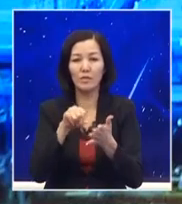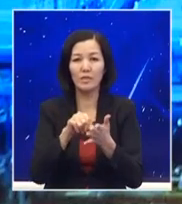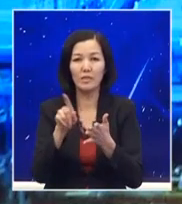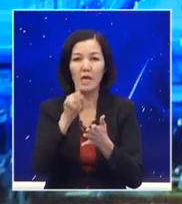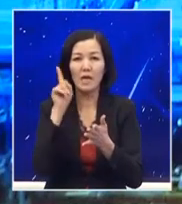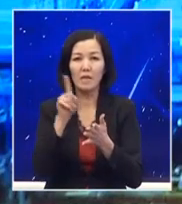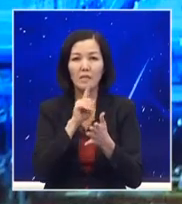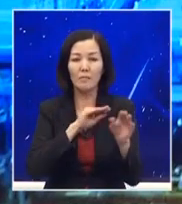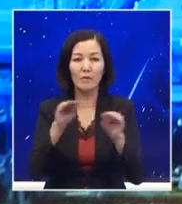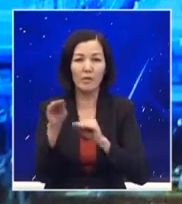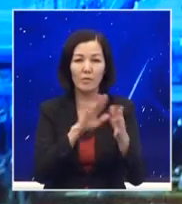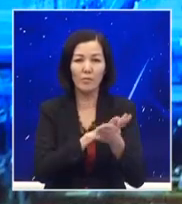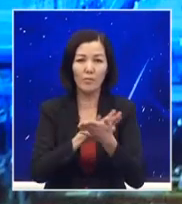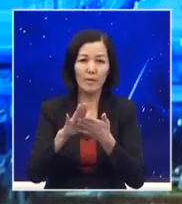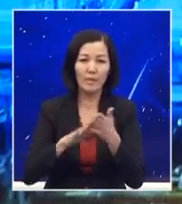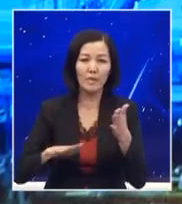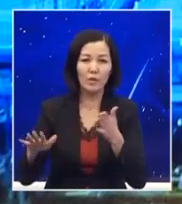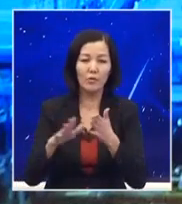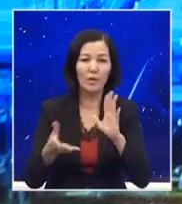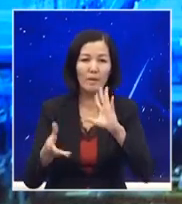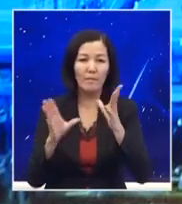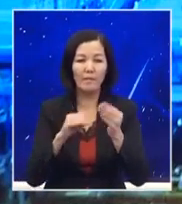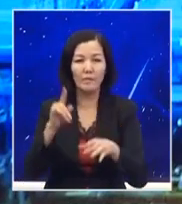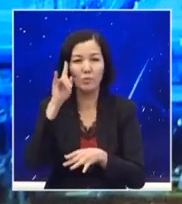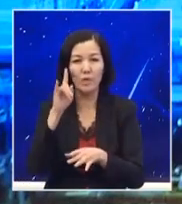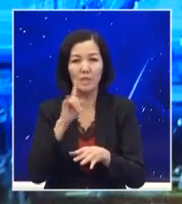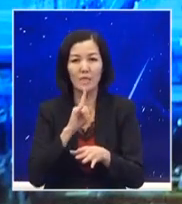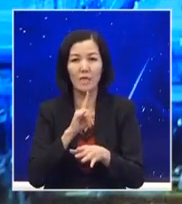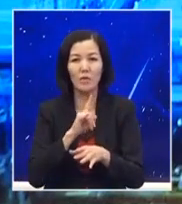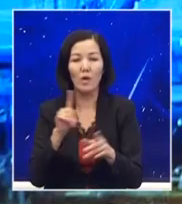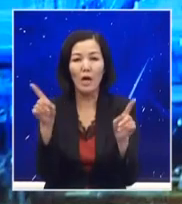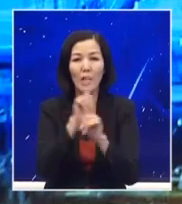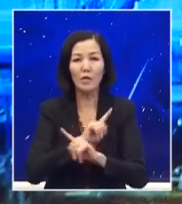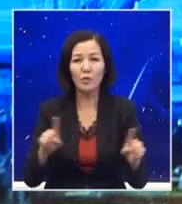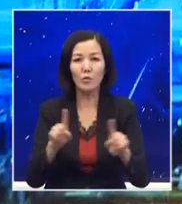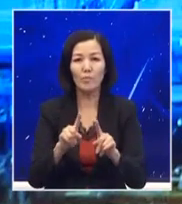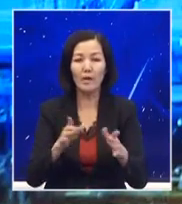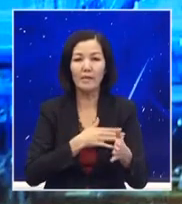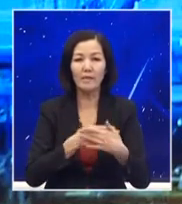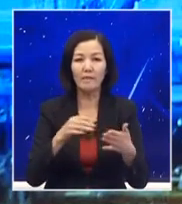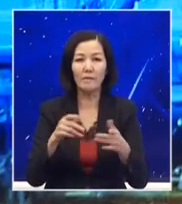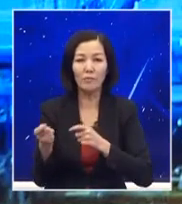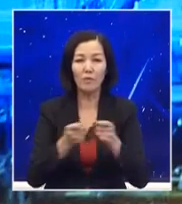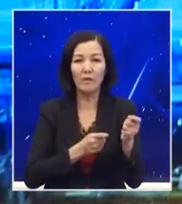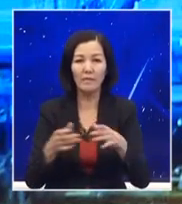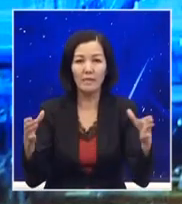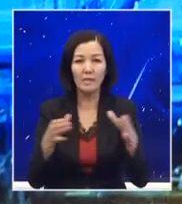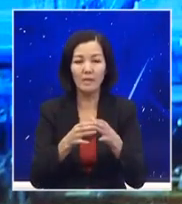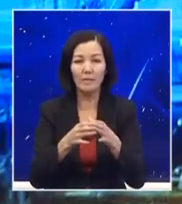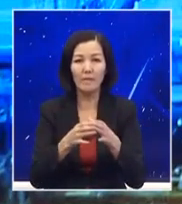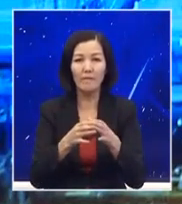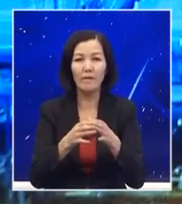озеленении, благоустройстве и уборке территории по всему Казахстану. Особо отличившихся активистов, руководителей